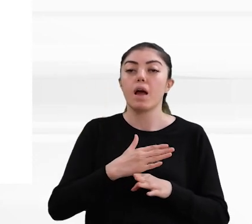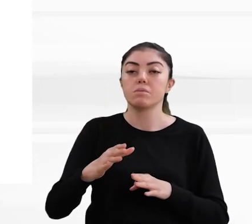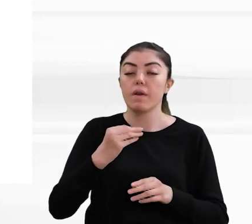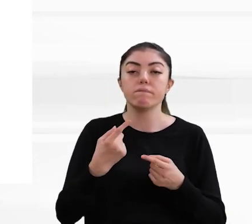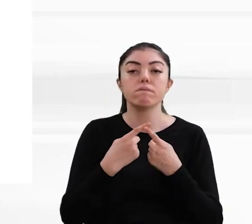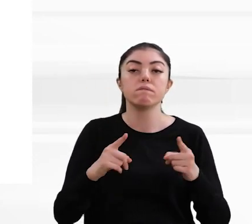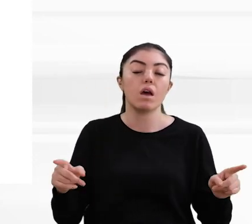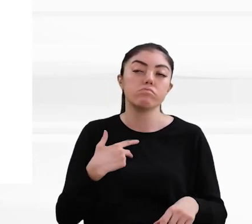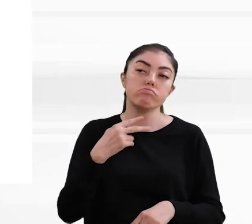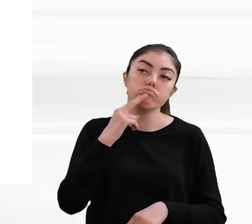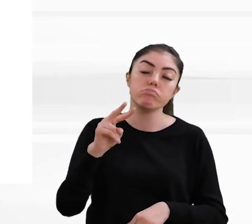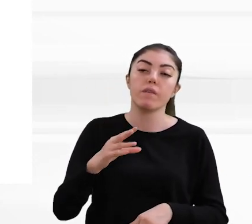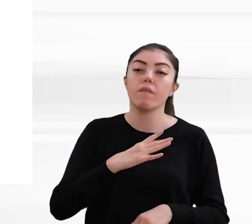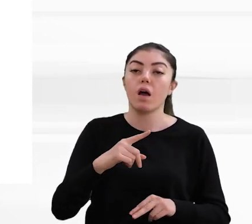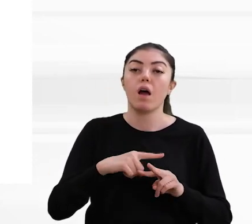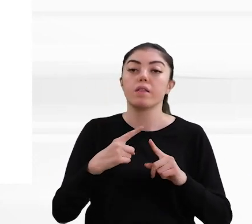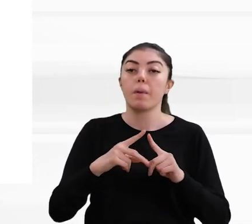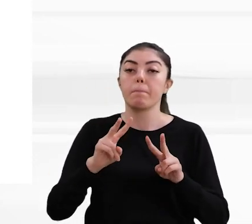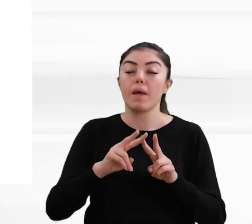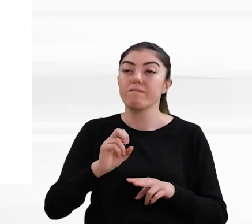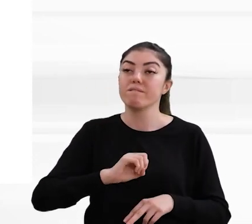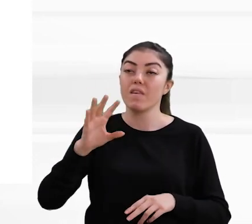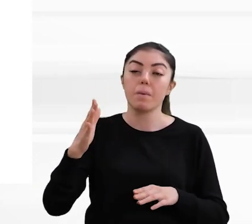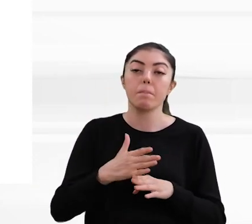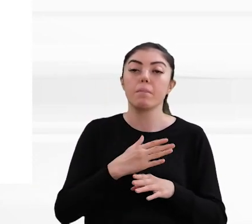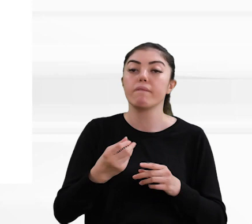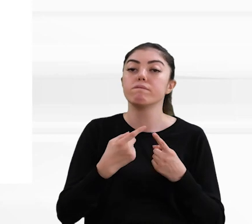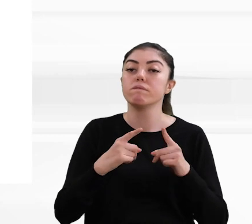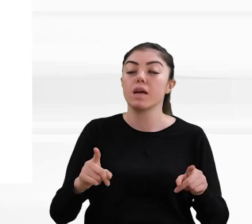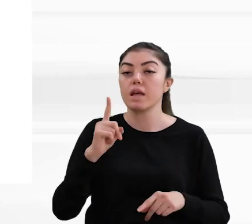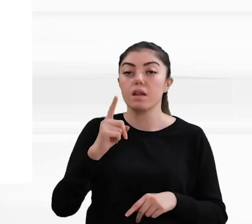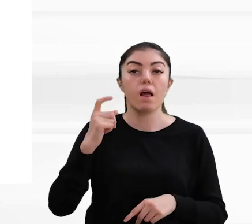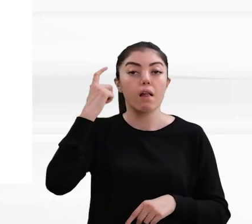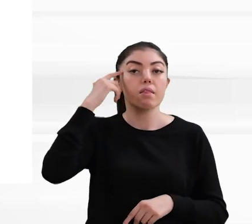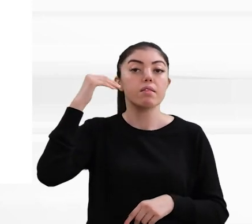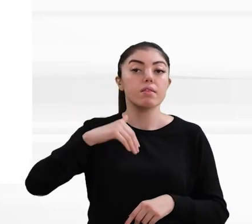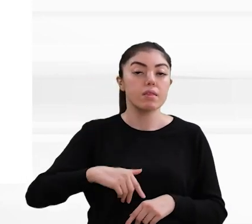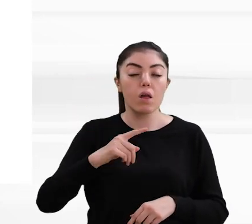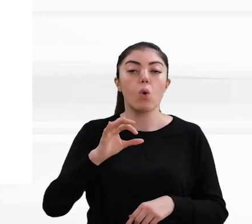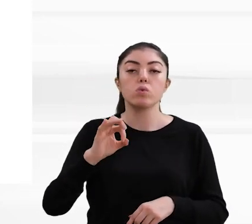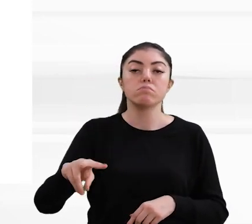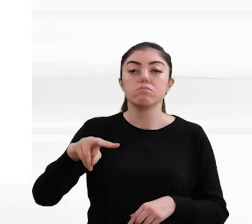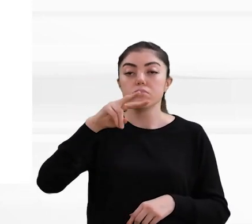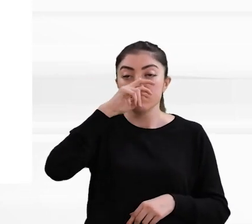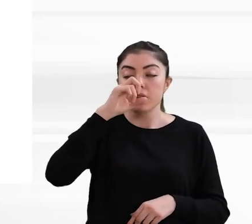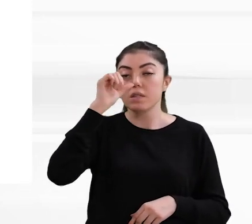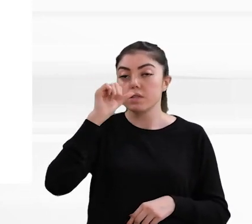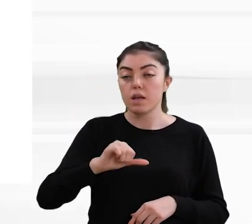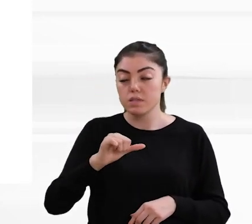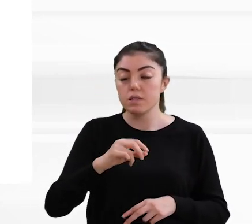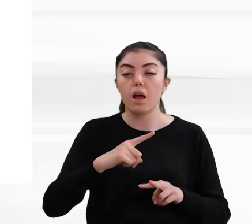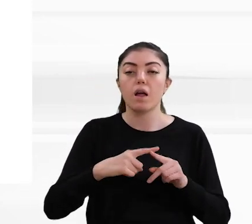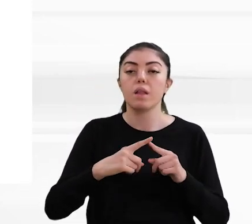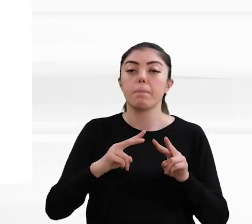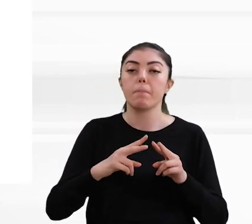ürünlerin farklı olduğu gözleniyor atmosfere verilen ürünün farklı ilk aklımıza gelen şey oksijen gazı